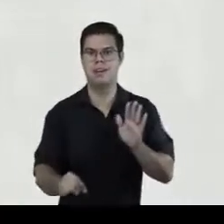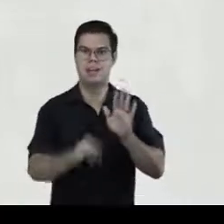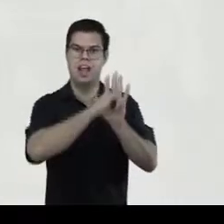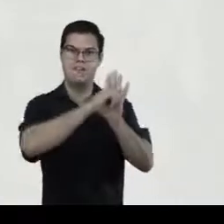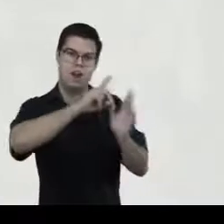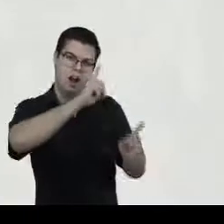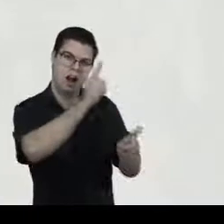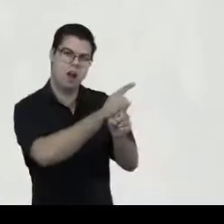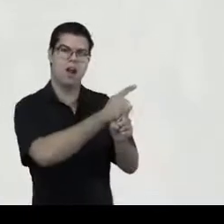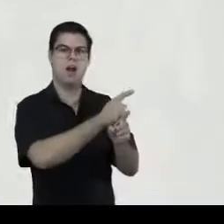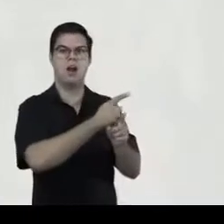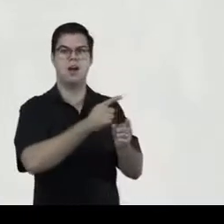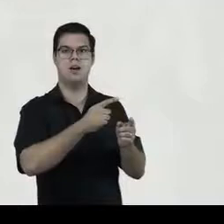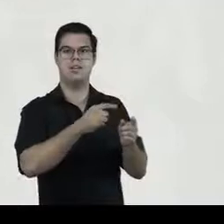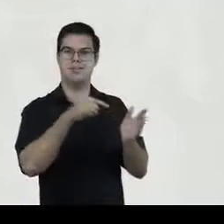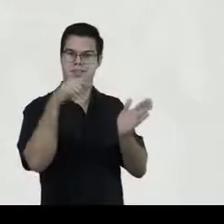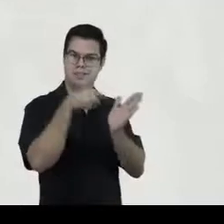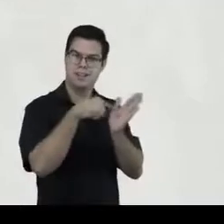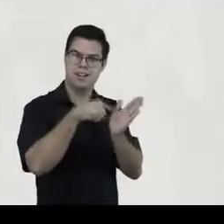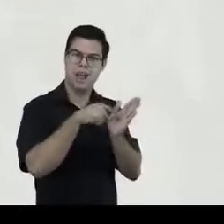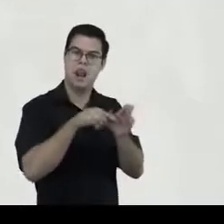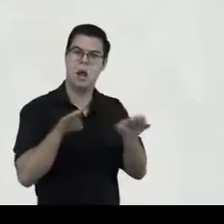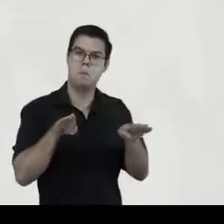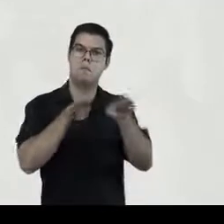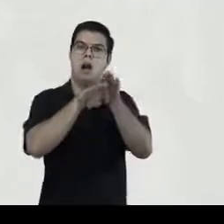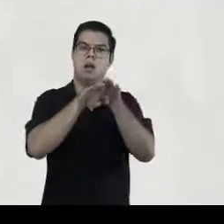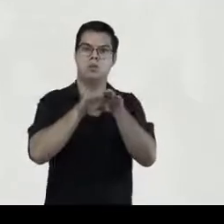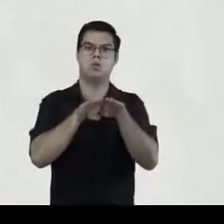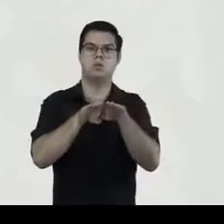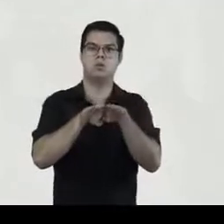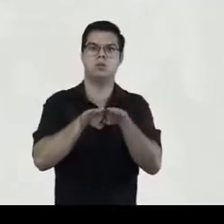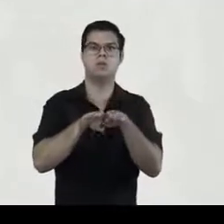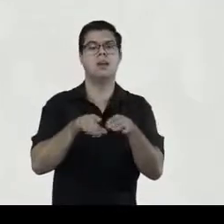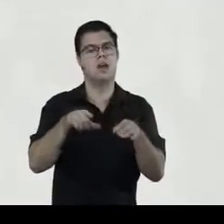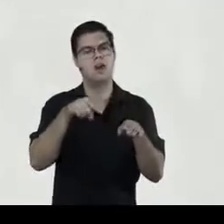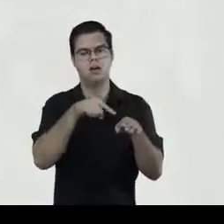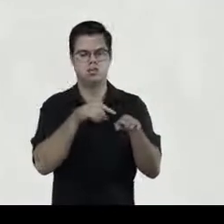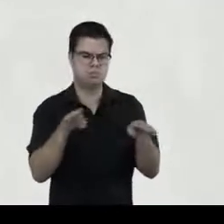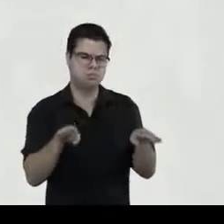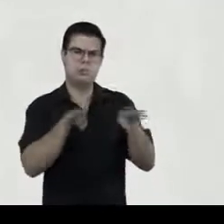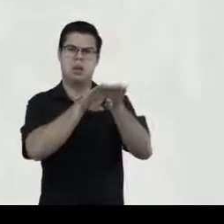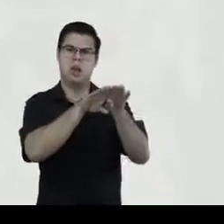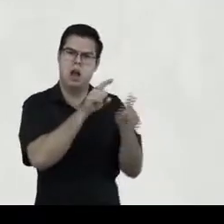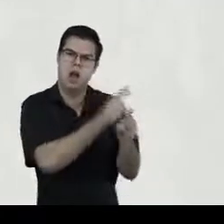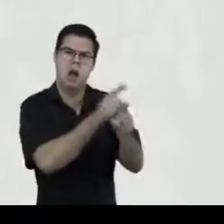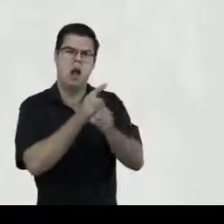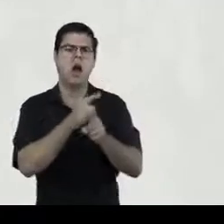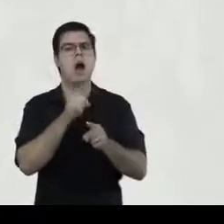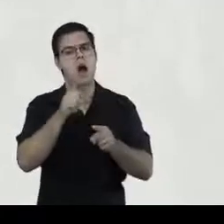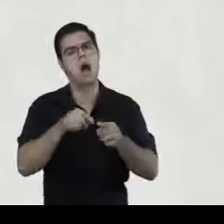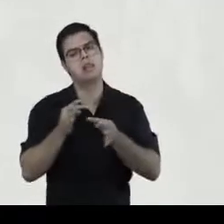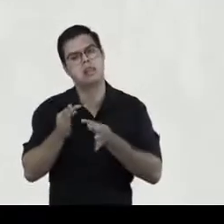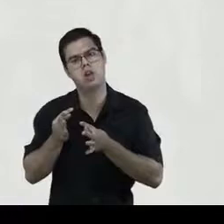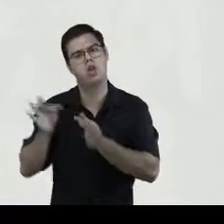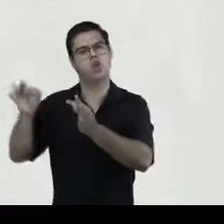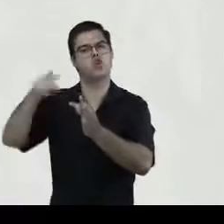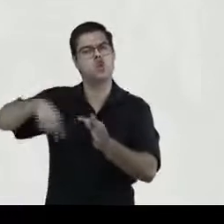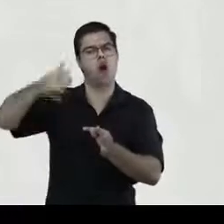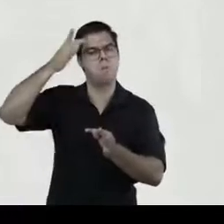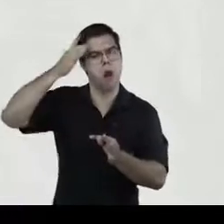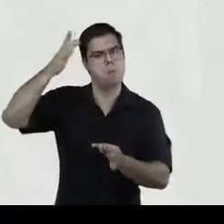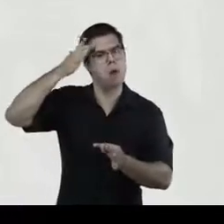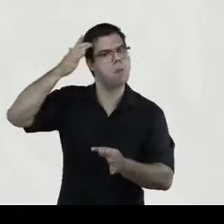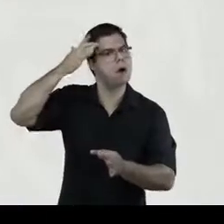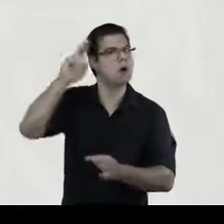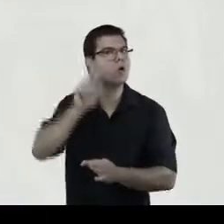vertraut sind, eine Technik, die Sie alle jeden Tag umgibt. Falls Sie mit Ihrem Handy, heißer es